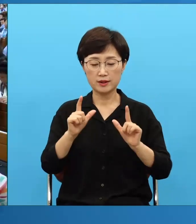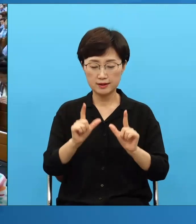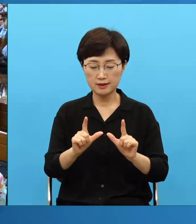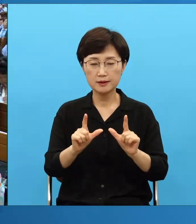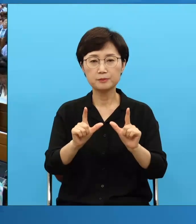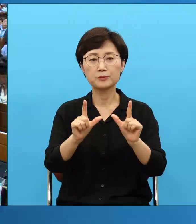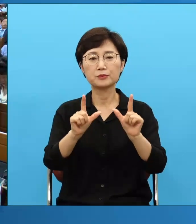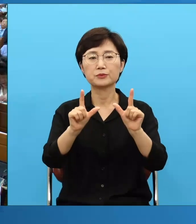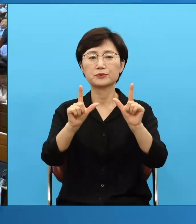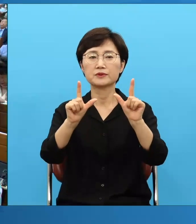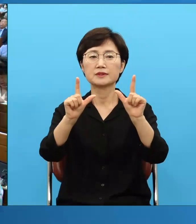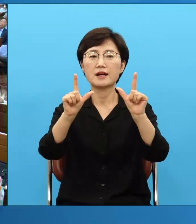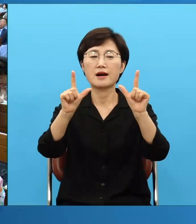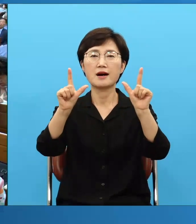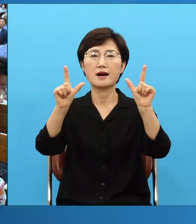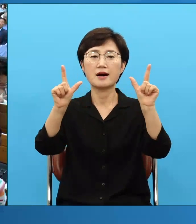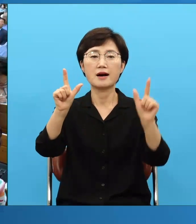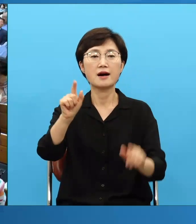즐겁고 기쁜